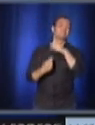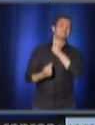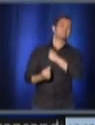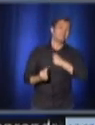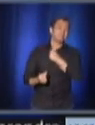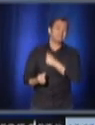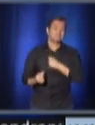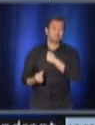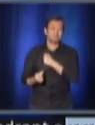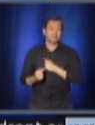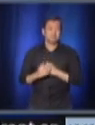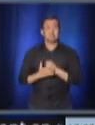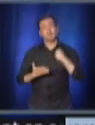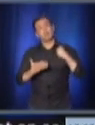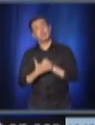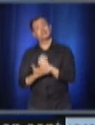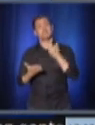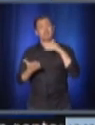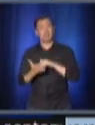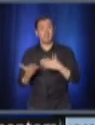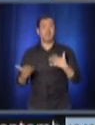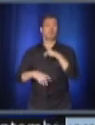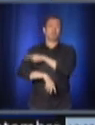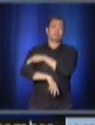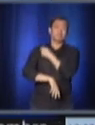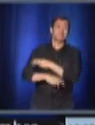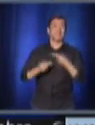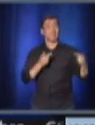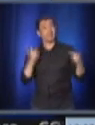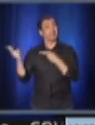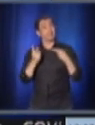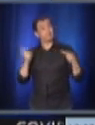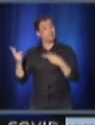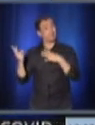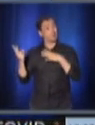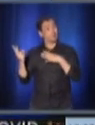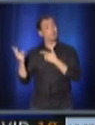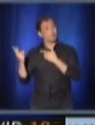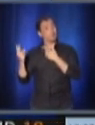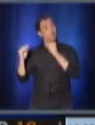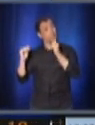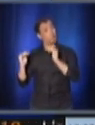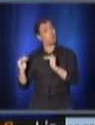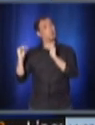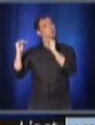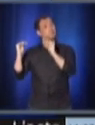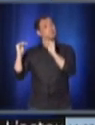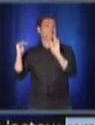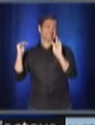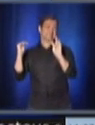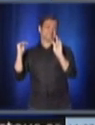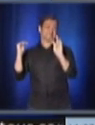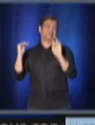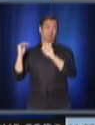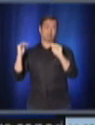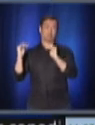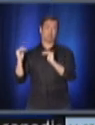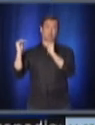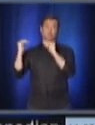Malheureusement, encore une fois, nos hospitalisations, pour la première fois depuis plusieurs jours, sont en hausse de 6. C'est peu, mais c'est